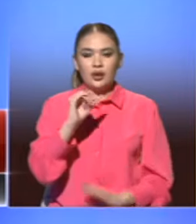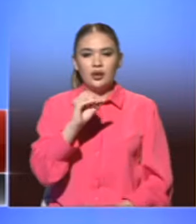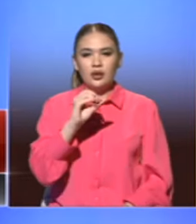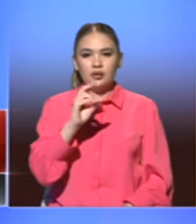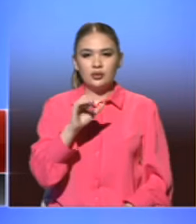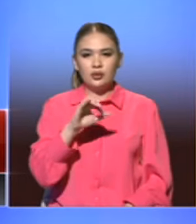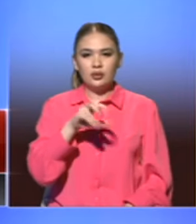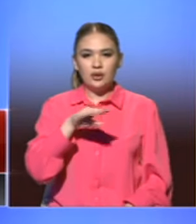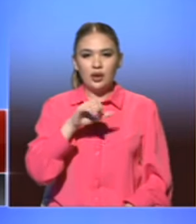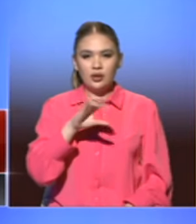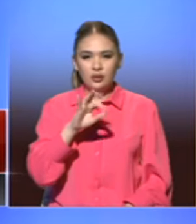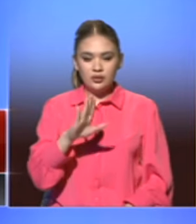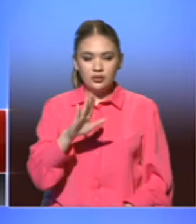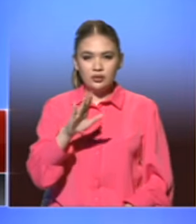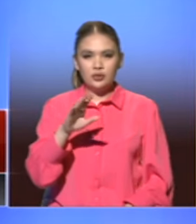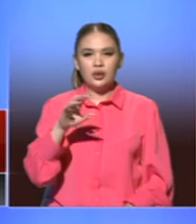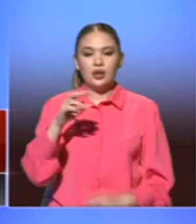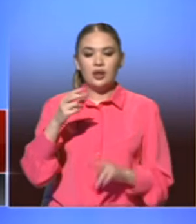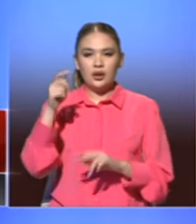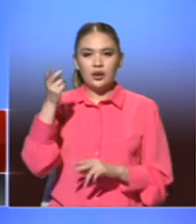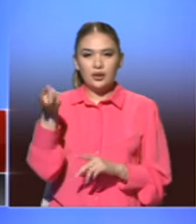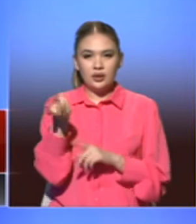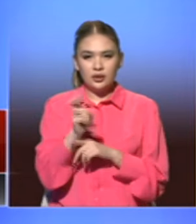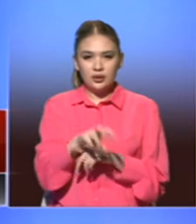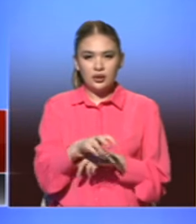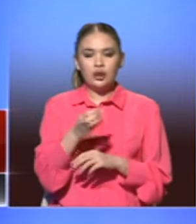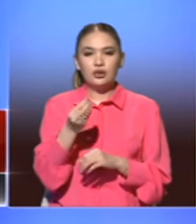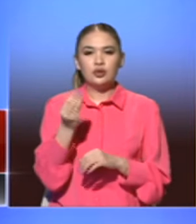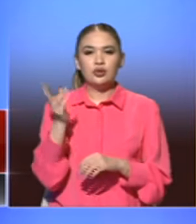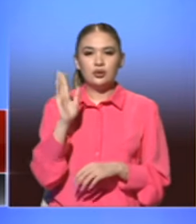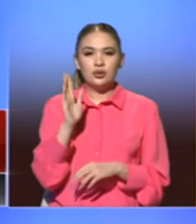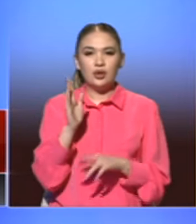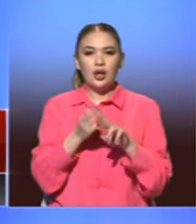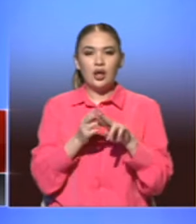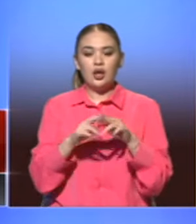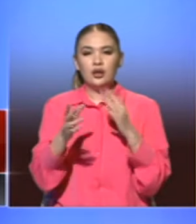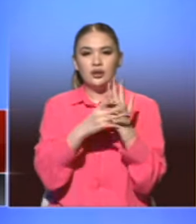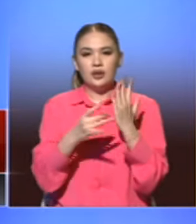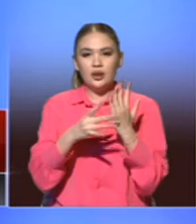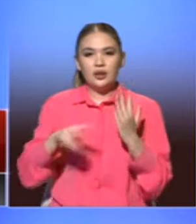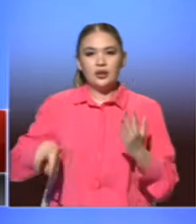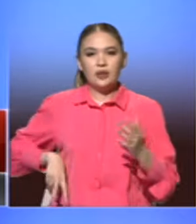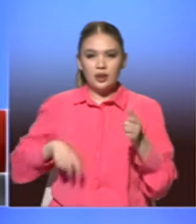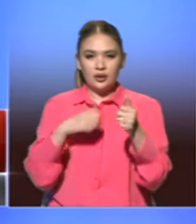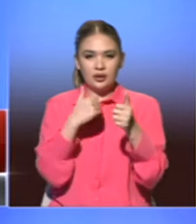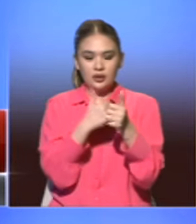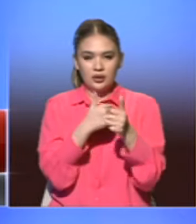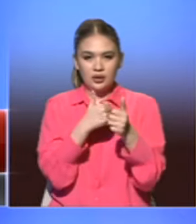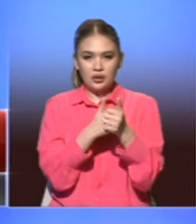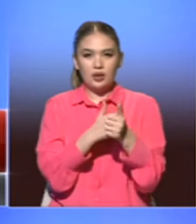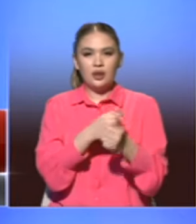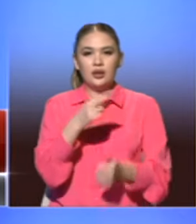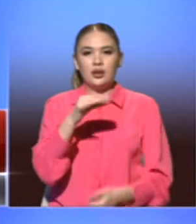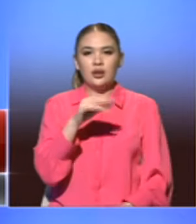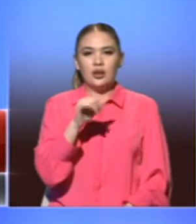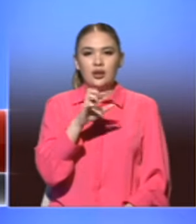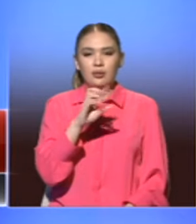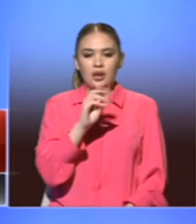отыр. Енді ортамызға бірер минуттан кейін тағы бір спикер қосылады. Ұлттық тестілеу орталығы директорының орынбасары Наужан Дидарбекова